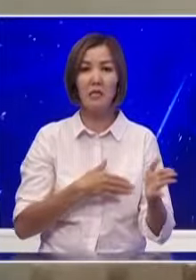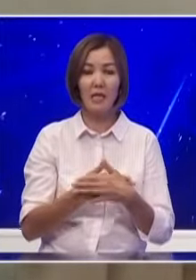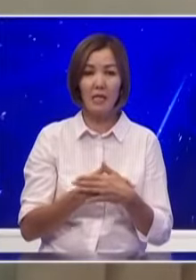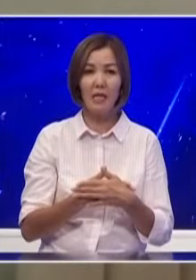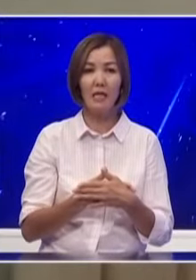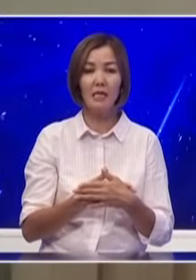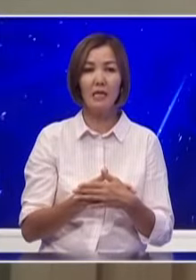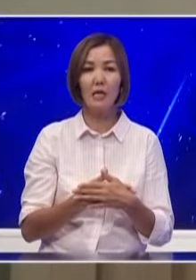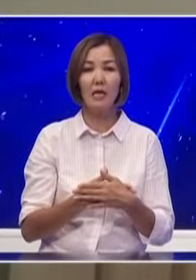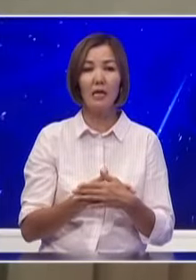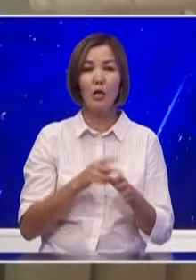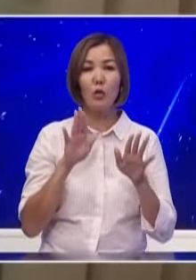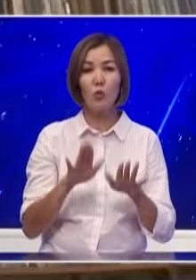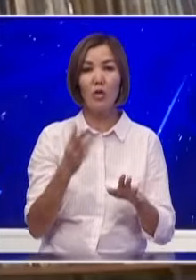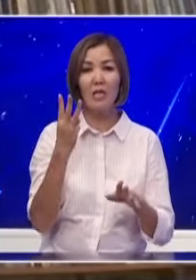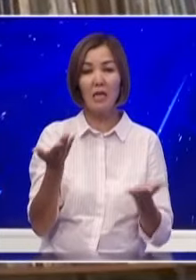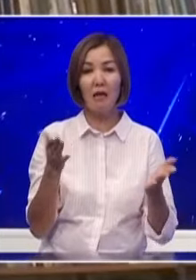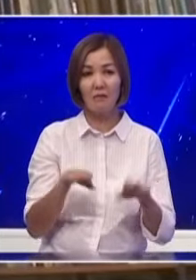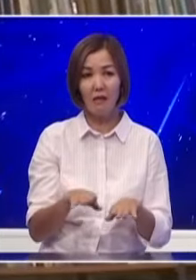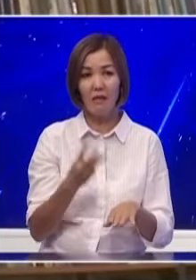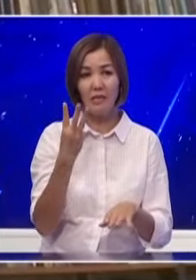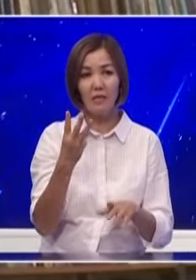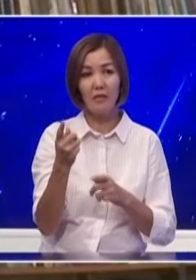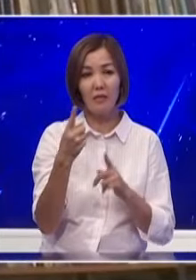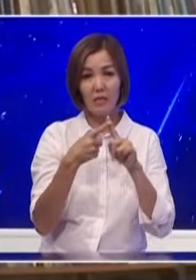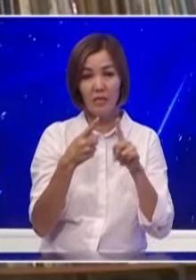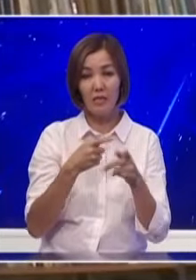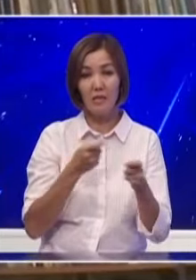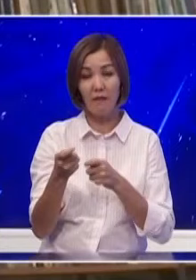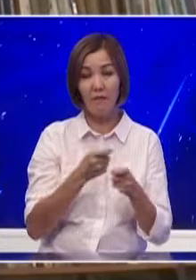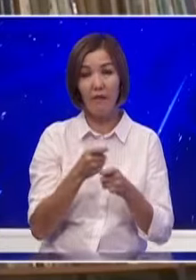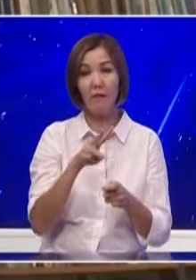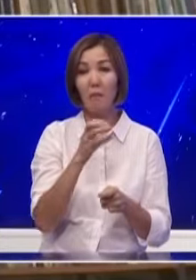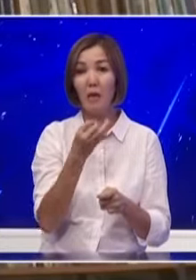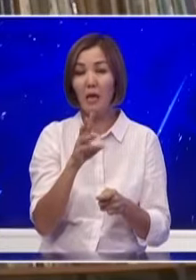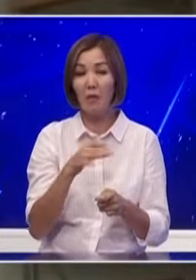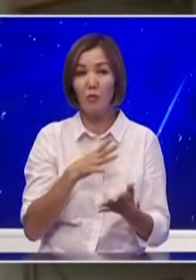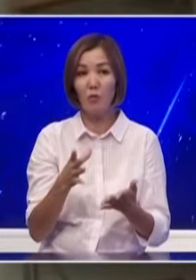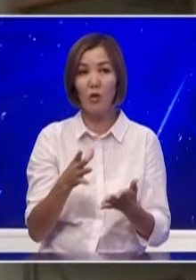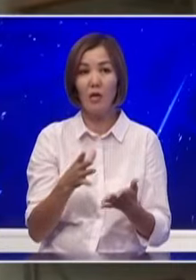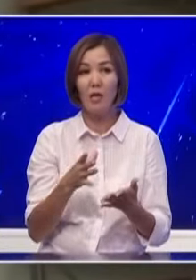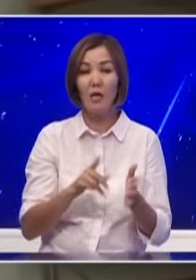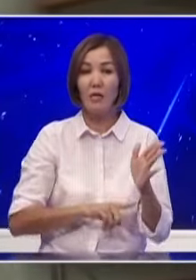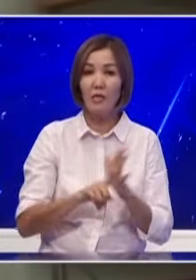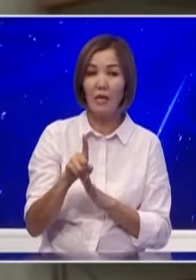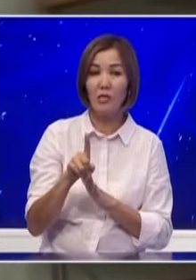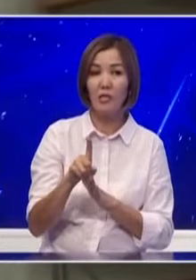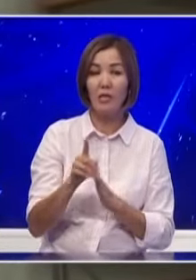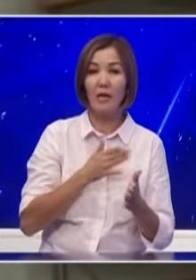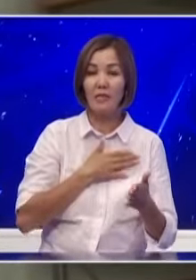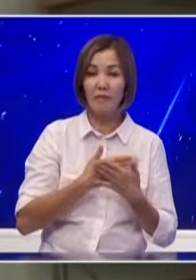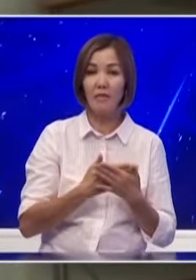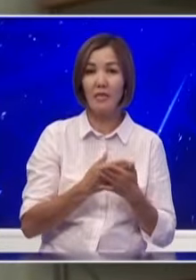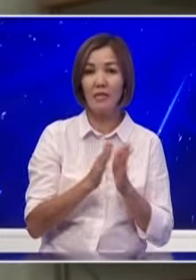и функционировали только 3. Одной из них заведовала Мирамгуль Жабиева. Со временем именно она приступила к активизации